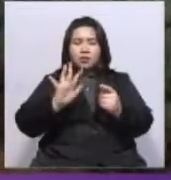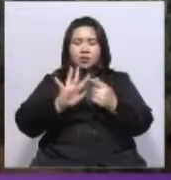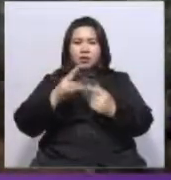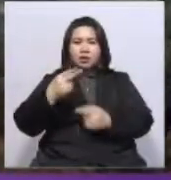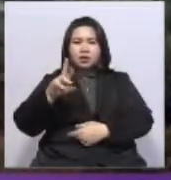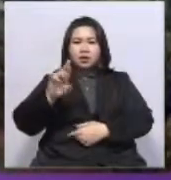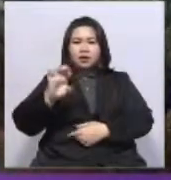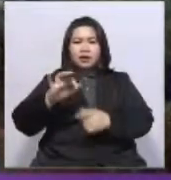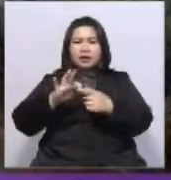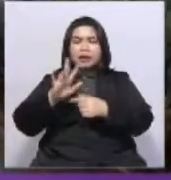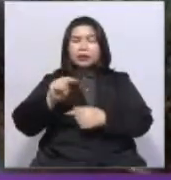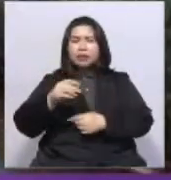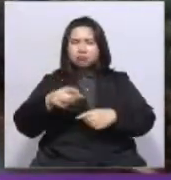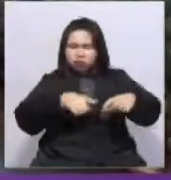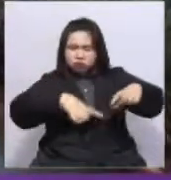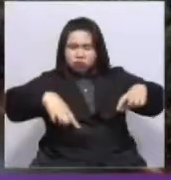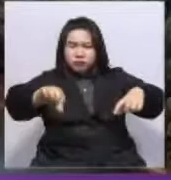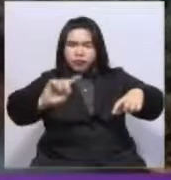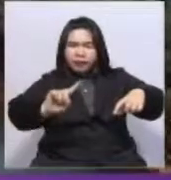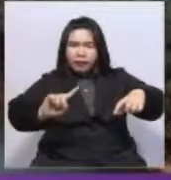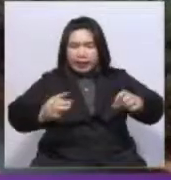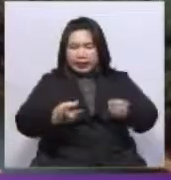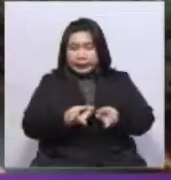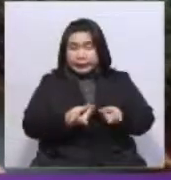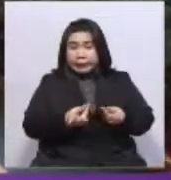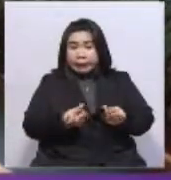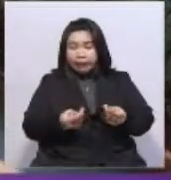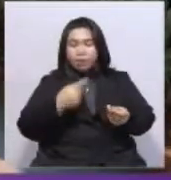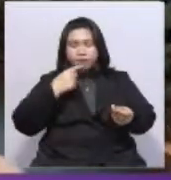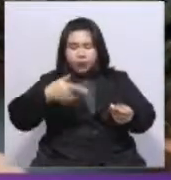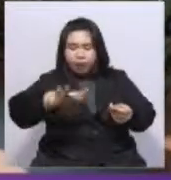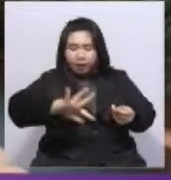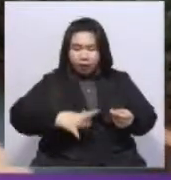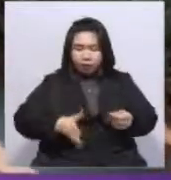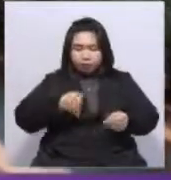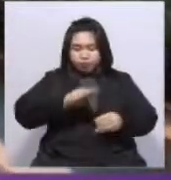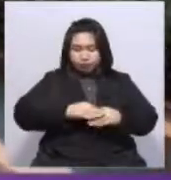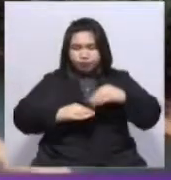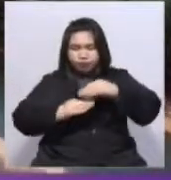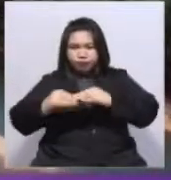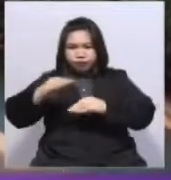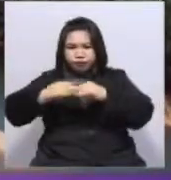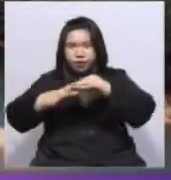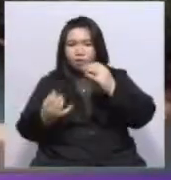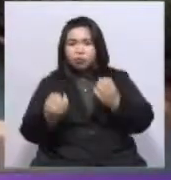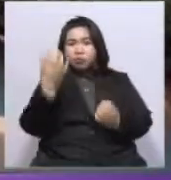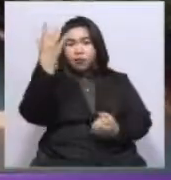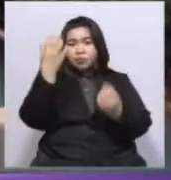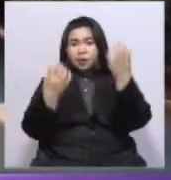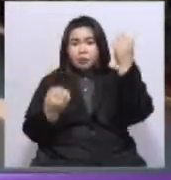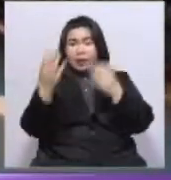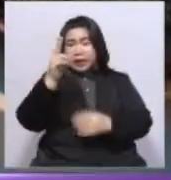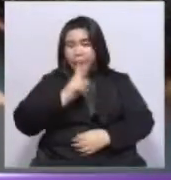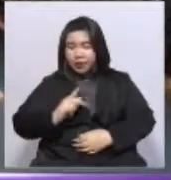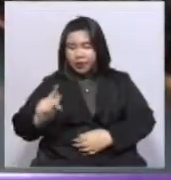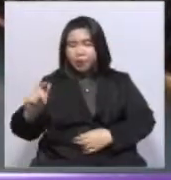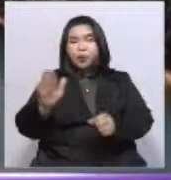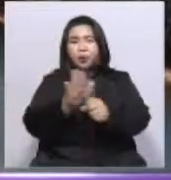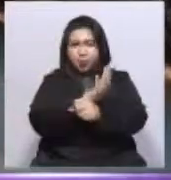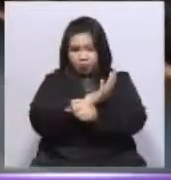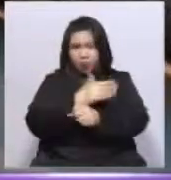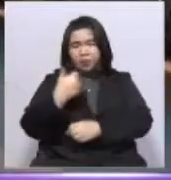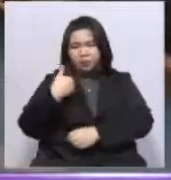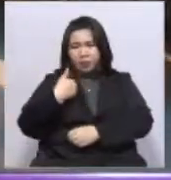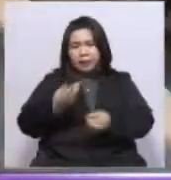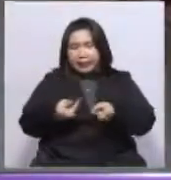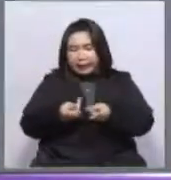การทับถมของทรายทะเลทอดยาวกว่า15กิโลเมตรบริเวณโดยรอบมีสภาพป่าสนที่อุดมสมบูรณ์อยู่ควบคู่หาดทร